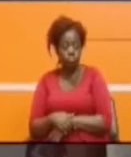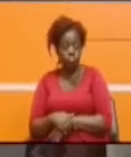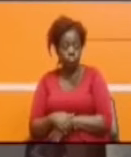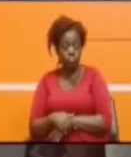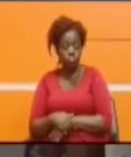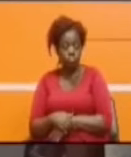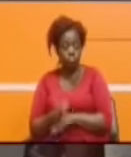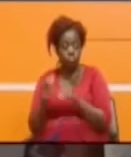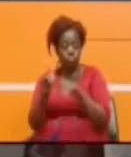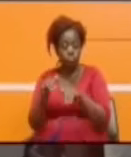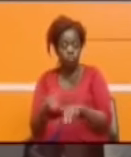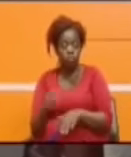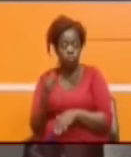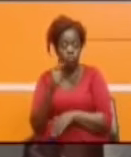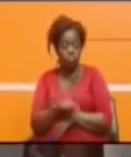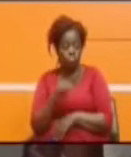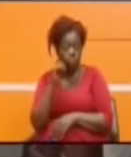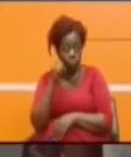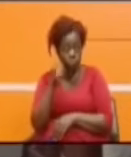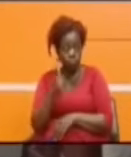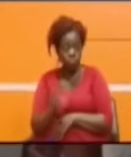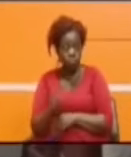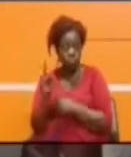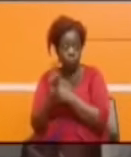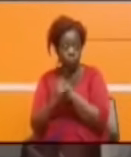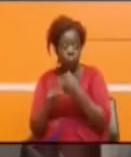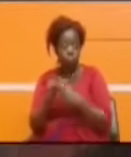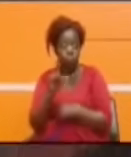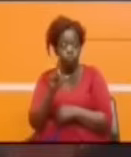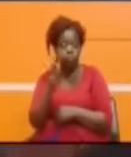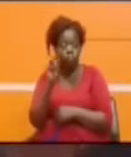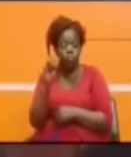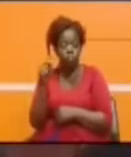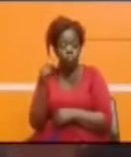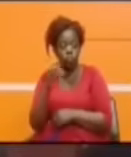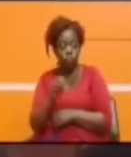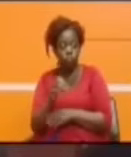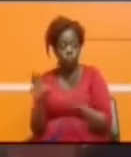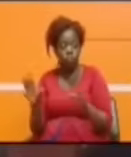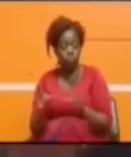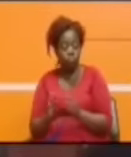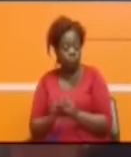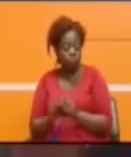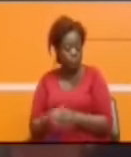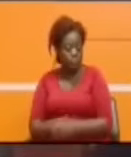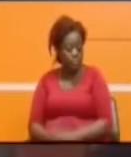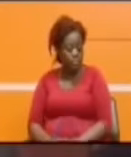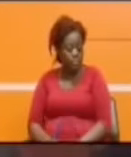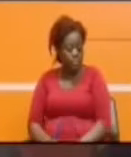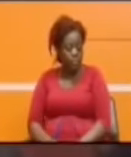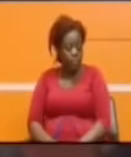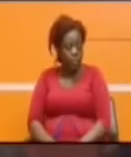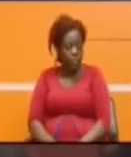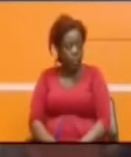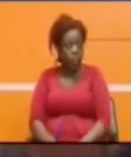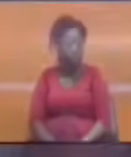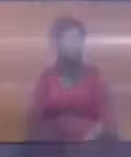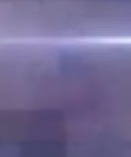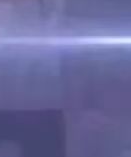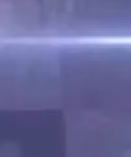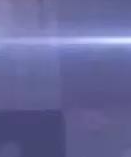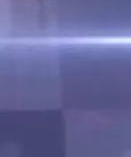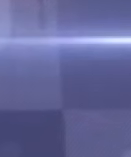Omugenzi waakuziikibwa olunaku olw'enkya mu disitulikiti y'e Rwengo, Fredi Kajubi yakusakidde eggulire eno ku Bukedde